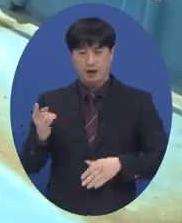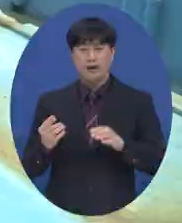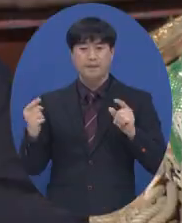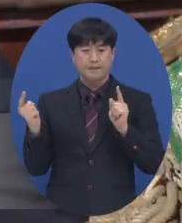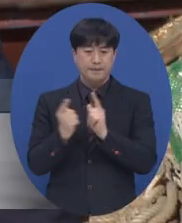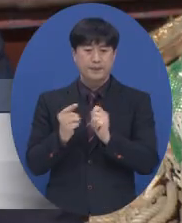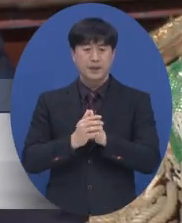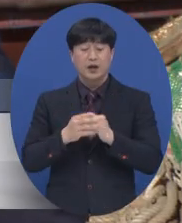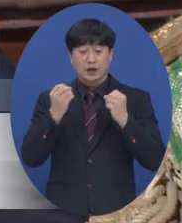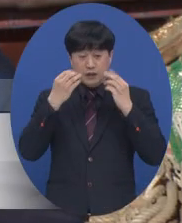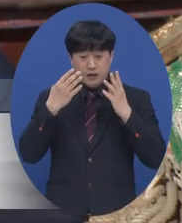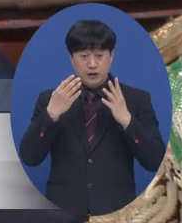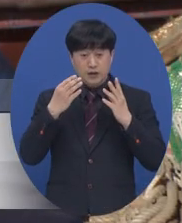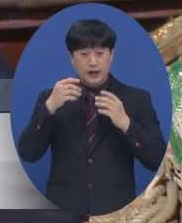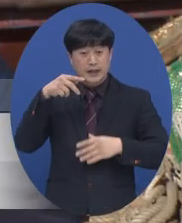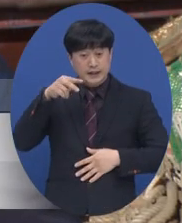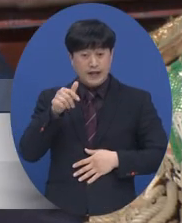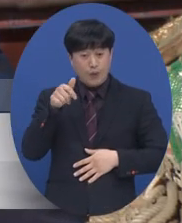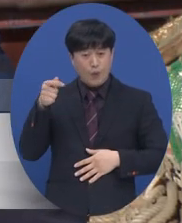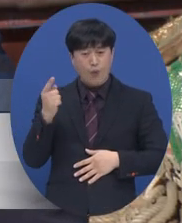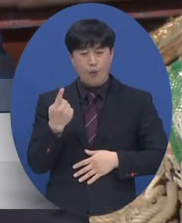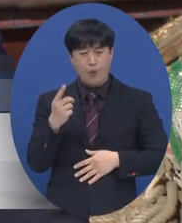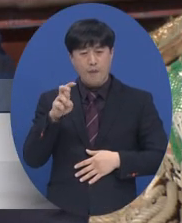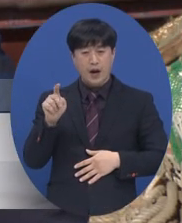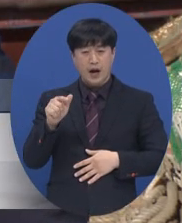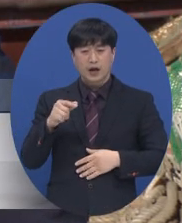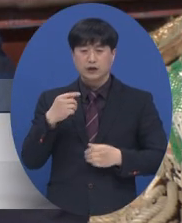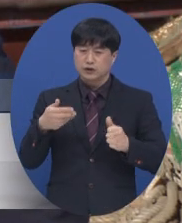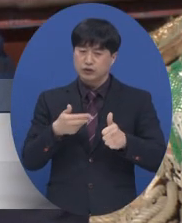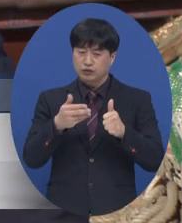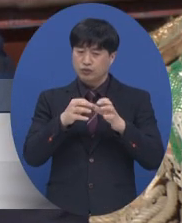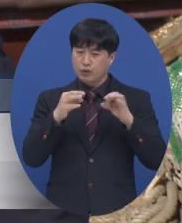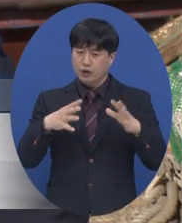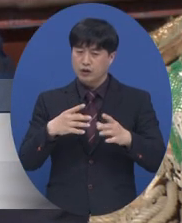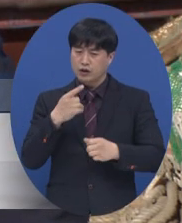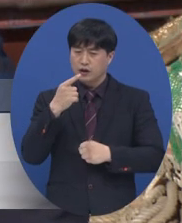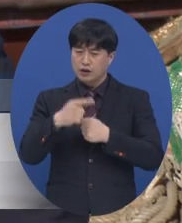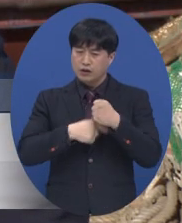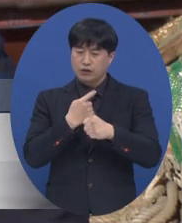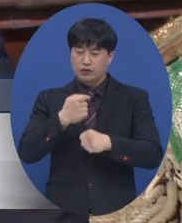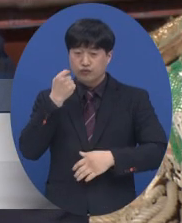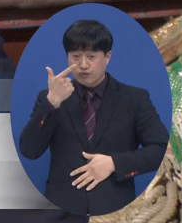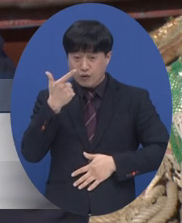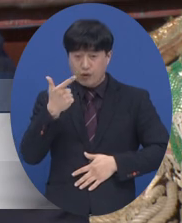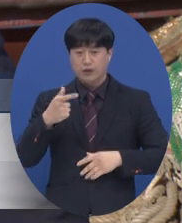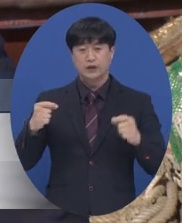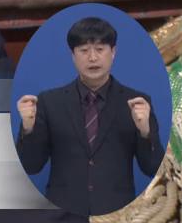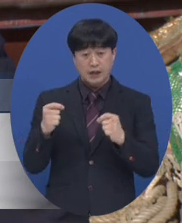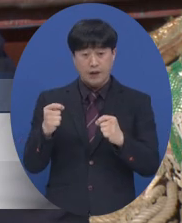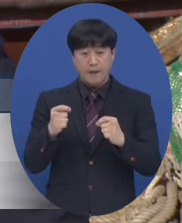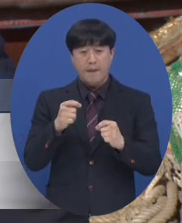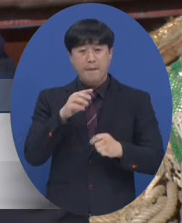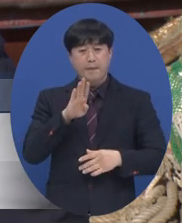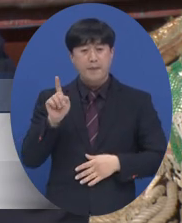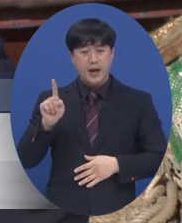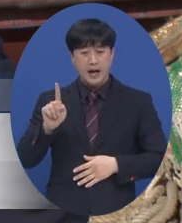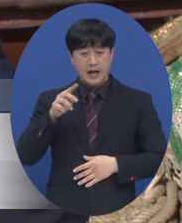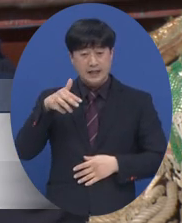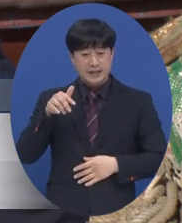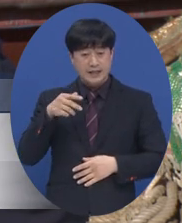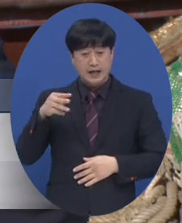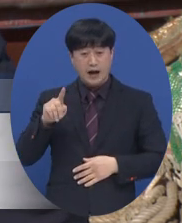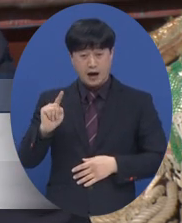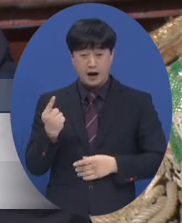겁니다. 새꼬막은 양식 기간이 약 1년 6개월 정도로 짧고 바지락보다